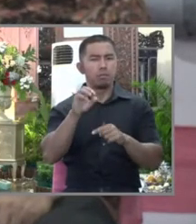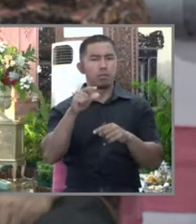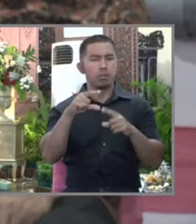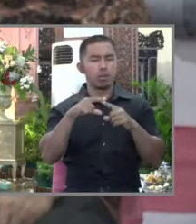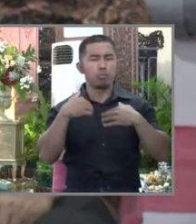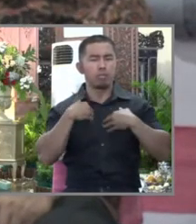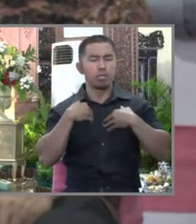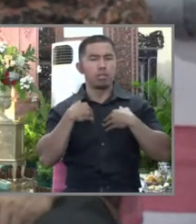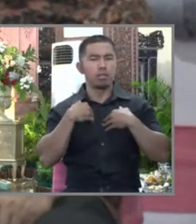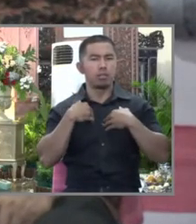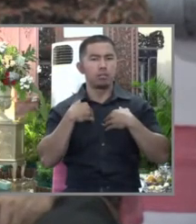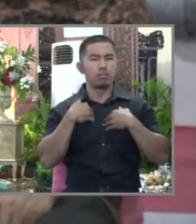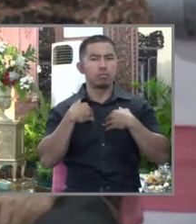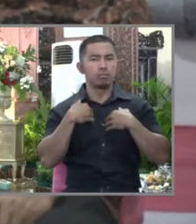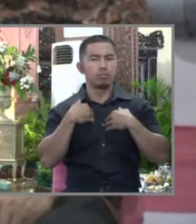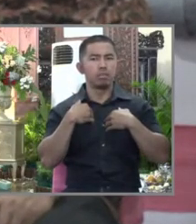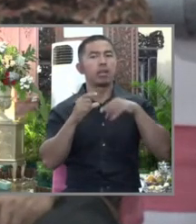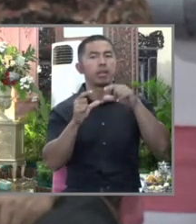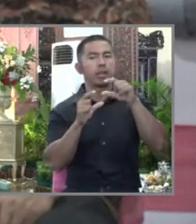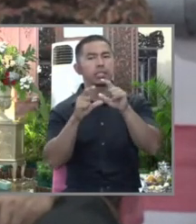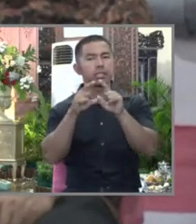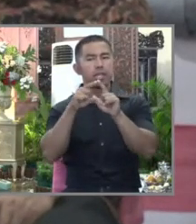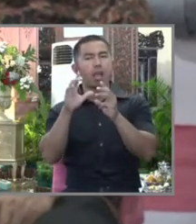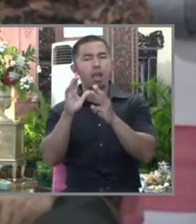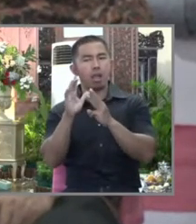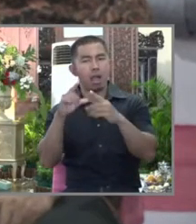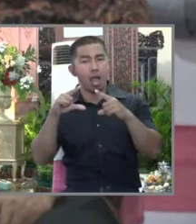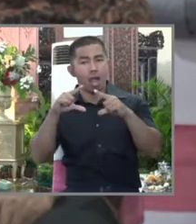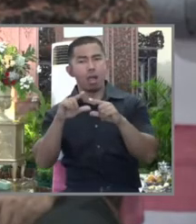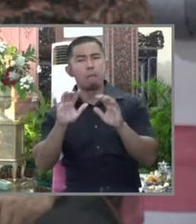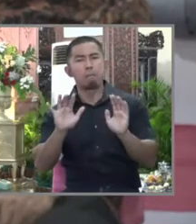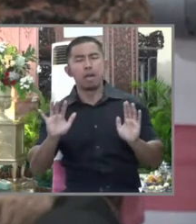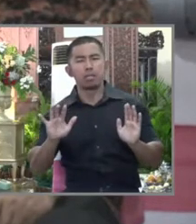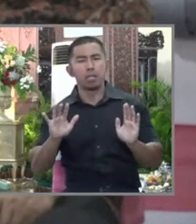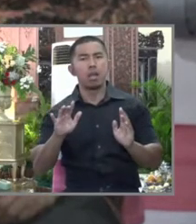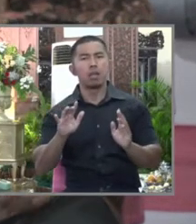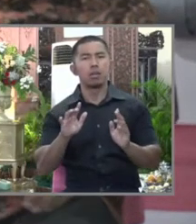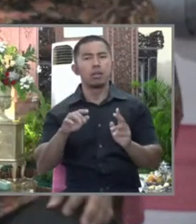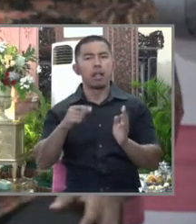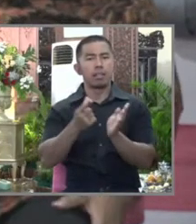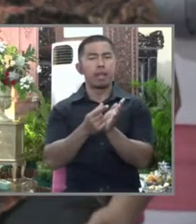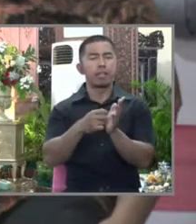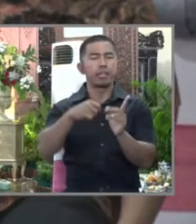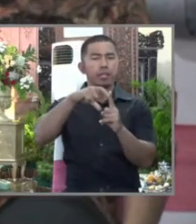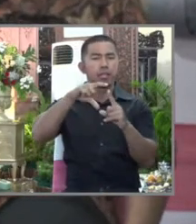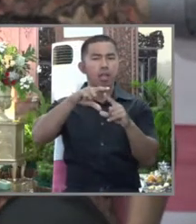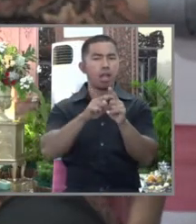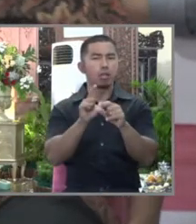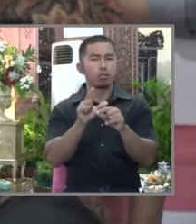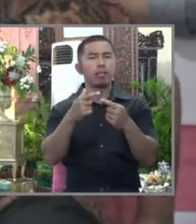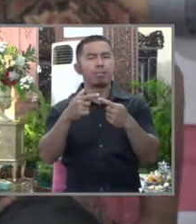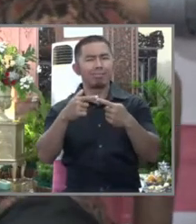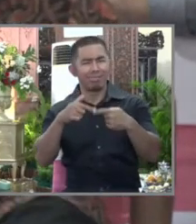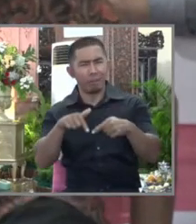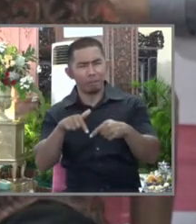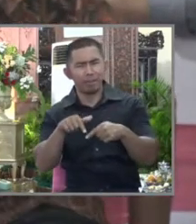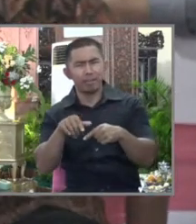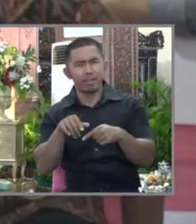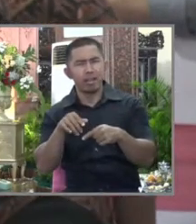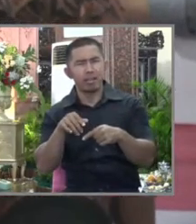daya dan disampaikan kayunya lalu kemudian lum Embung tapi yang menikmati